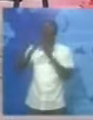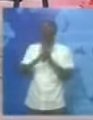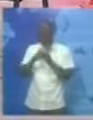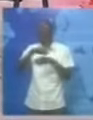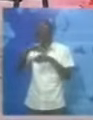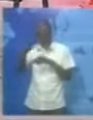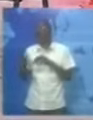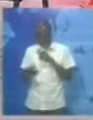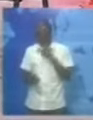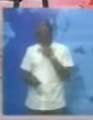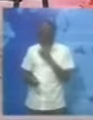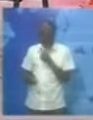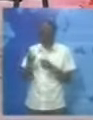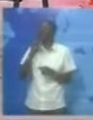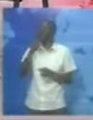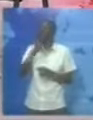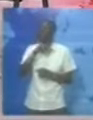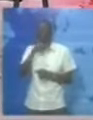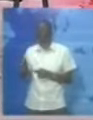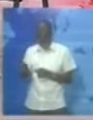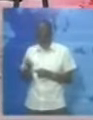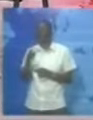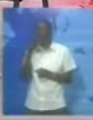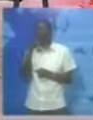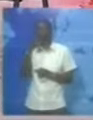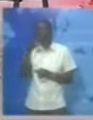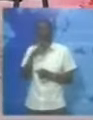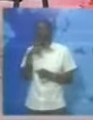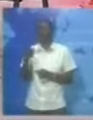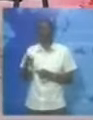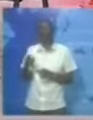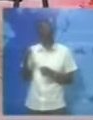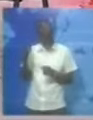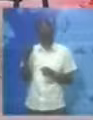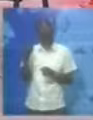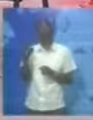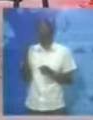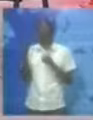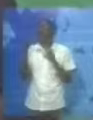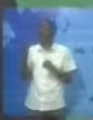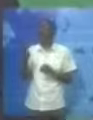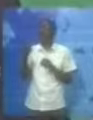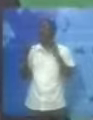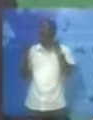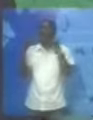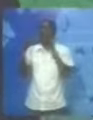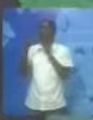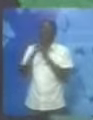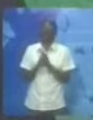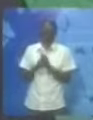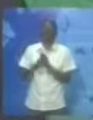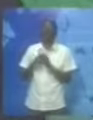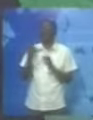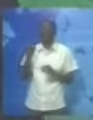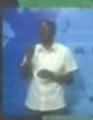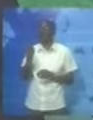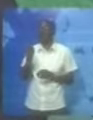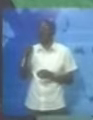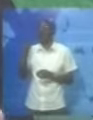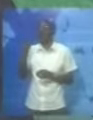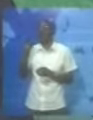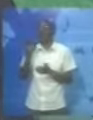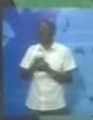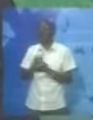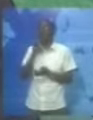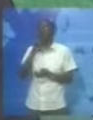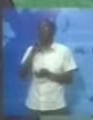dit, c'est pas vrai. On essaie de rattraper. Oui. Alors on dit, c'est pas grave, ça fait deux informations. Non, ça fait pas deux informations. C'est un peu embêtant. Donc